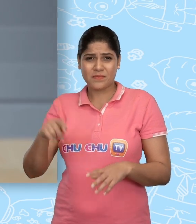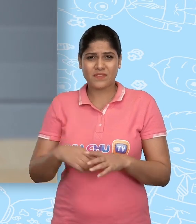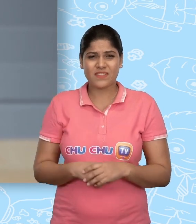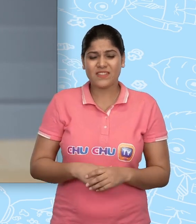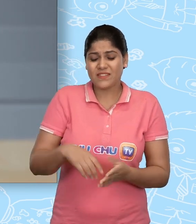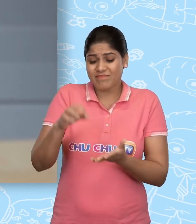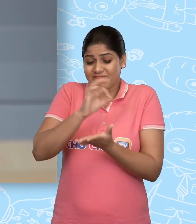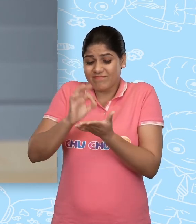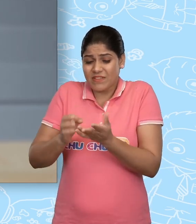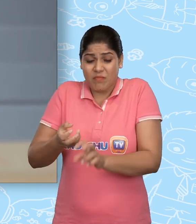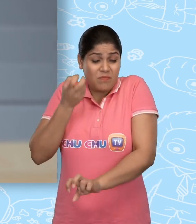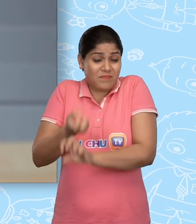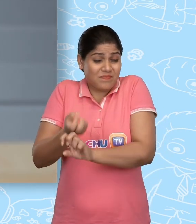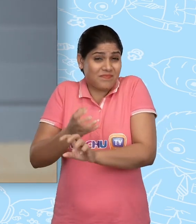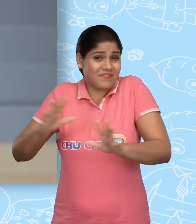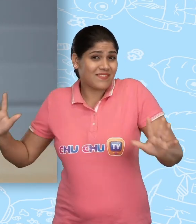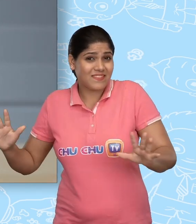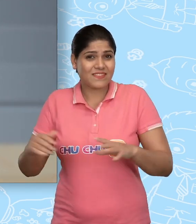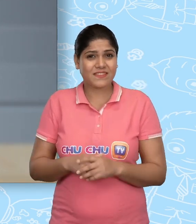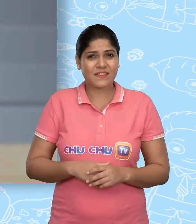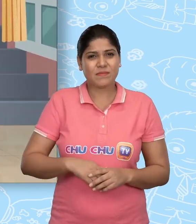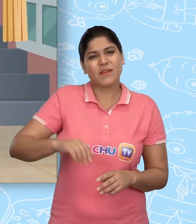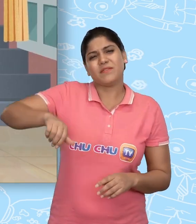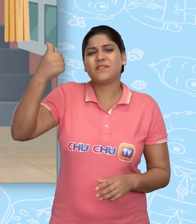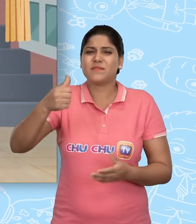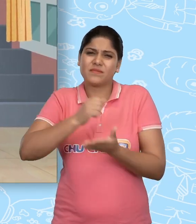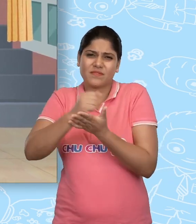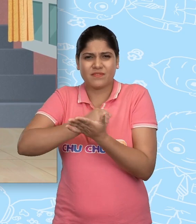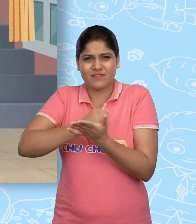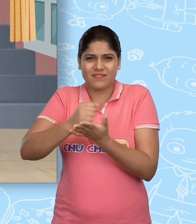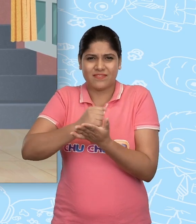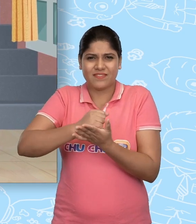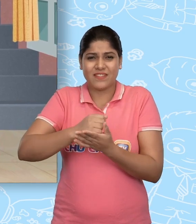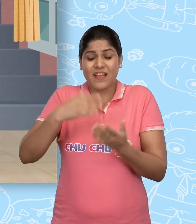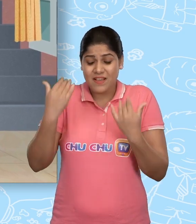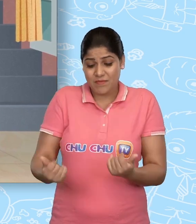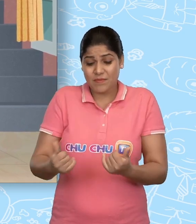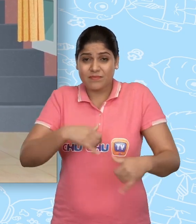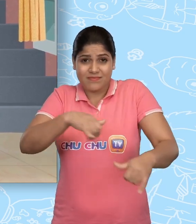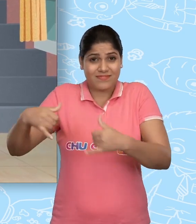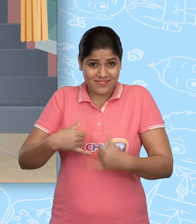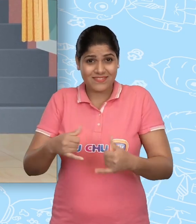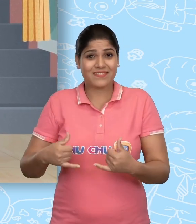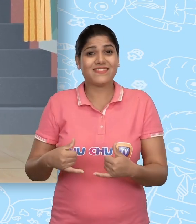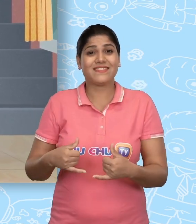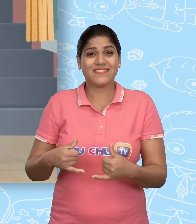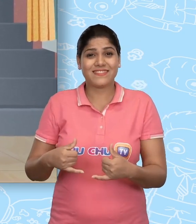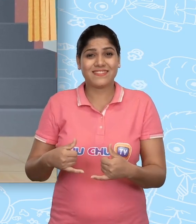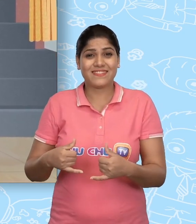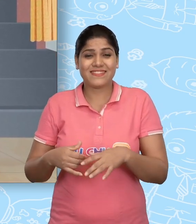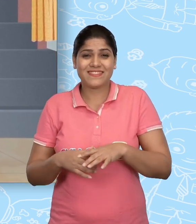माँ, लिखना बहुत मुश्किल है, मैं फिर कभी कोशिश करूँगा, अभी मैं खेल रहा